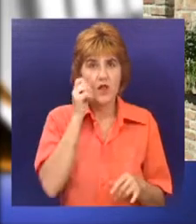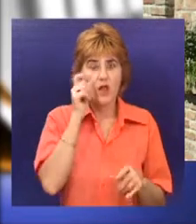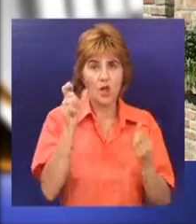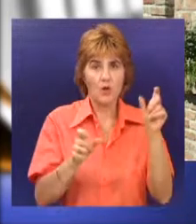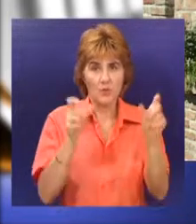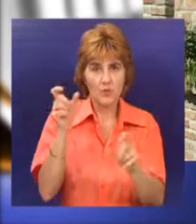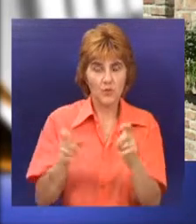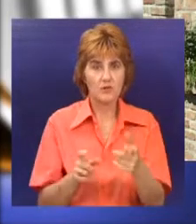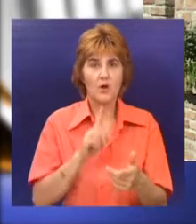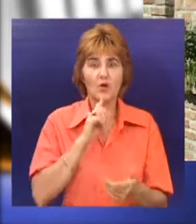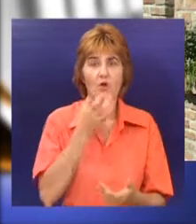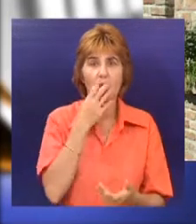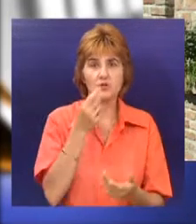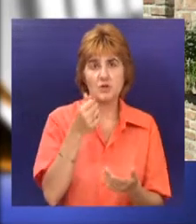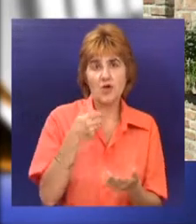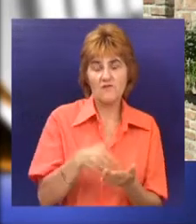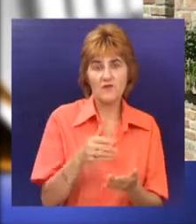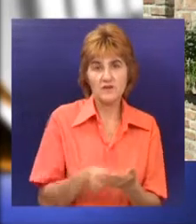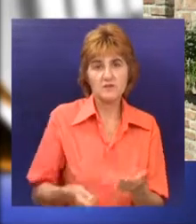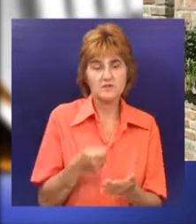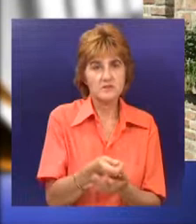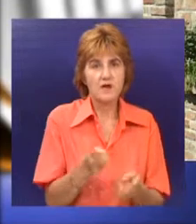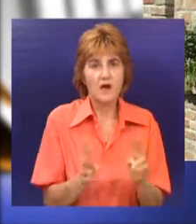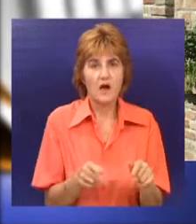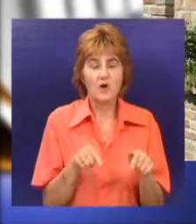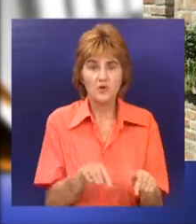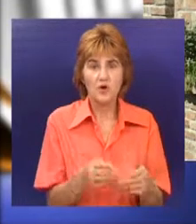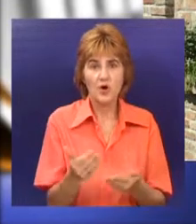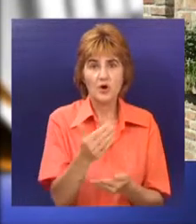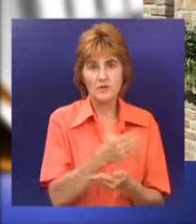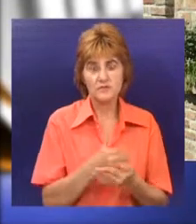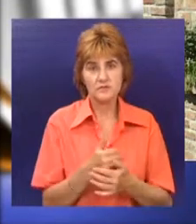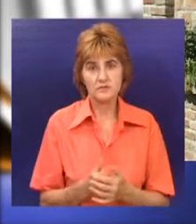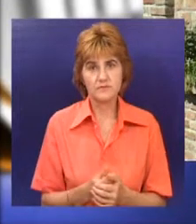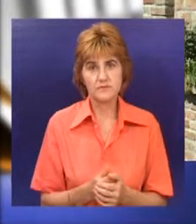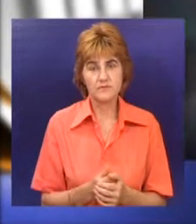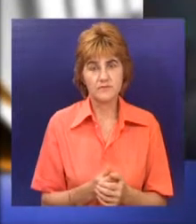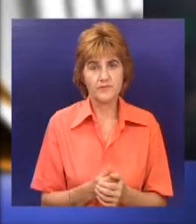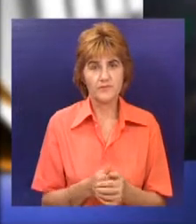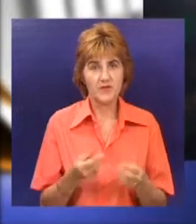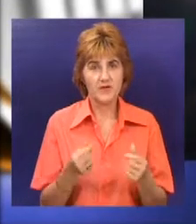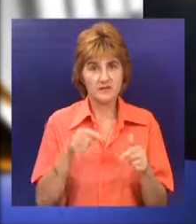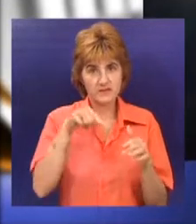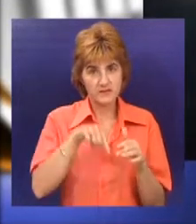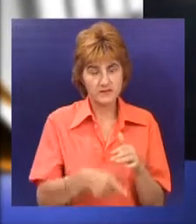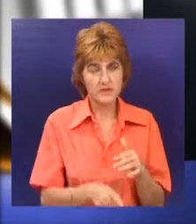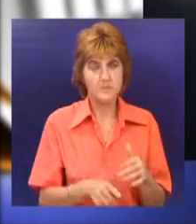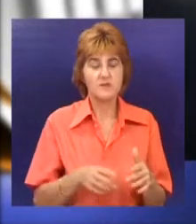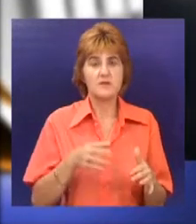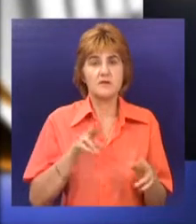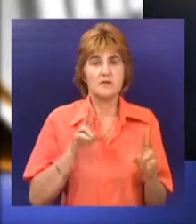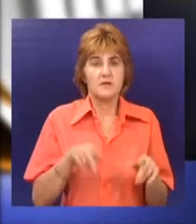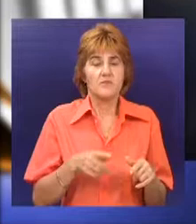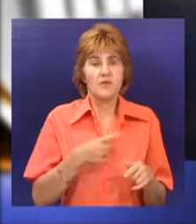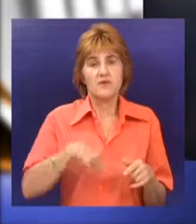korisnike, građanstvo, investitore, koje su to prednosti praktično tih sistema. Pošto u zemlji dalje vlada